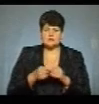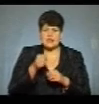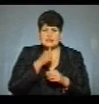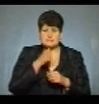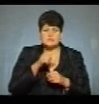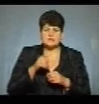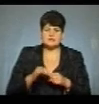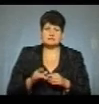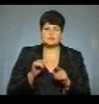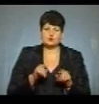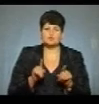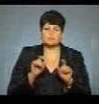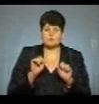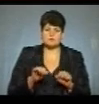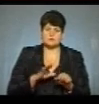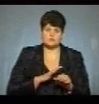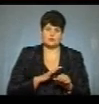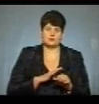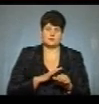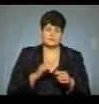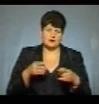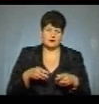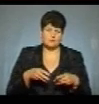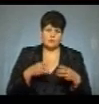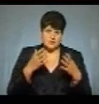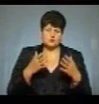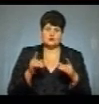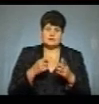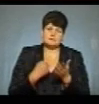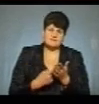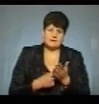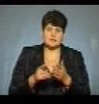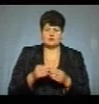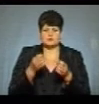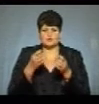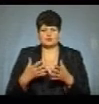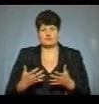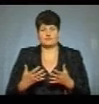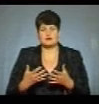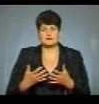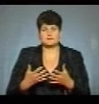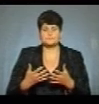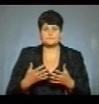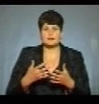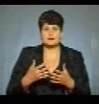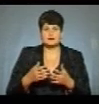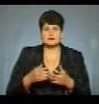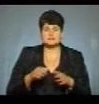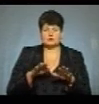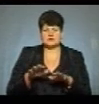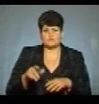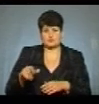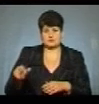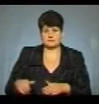для того, щоб можна було публічно це або щось підтвердити, або спростувати вину якихось осіб чи з посадових